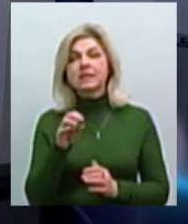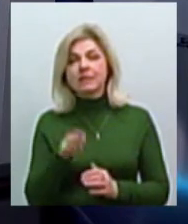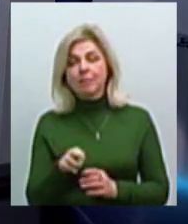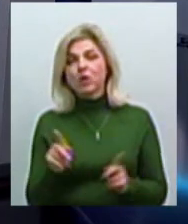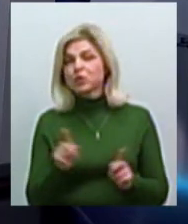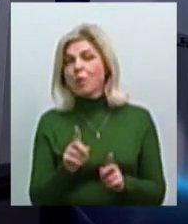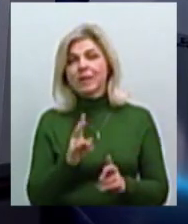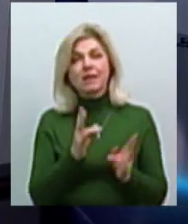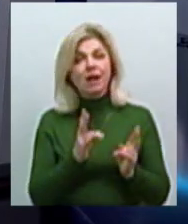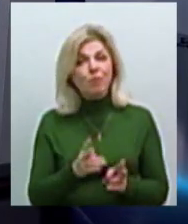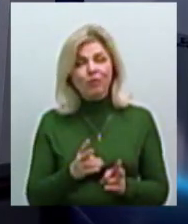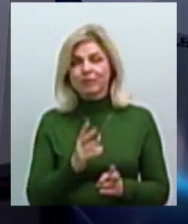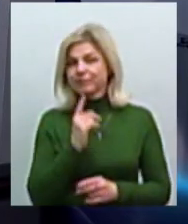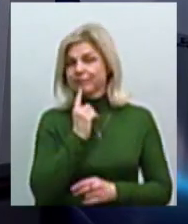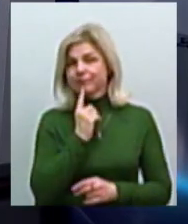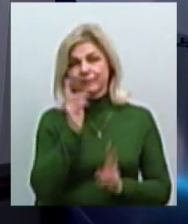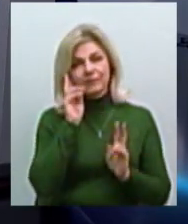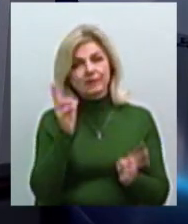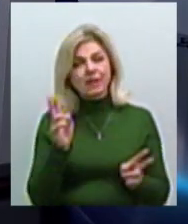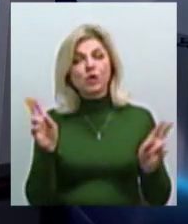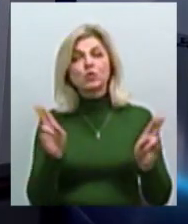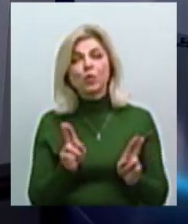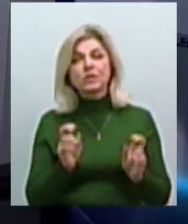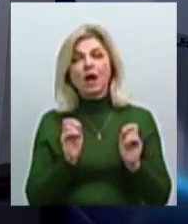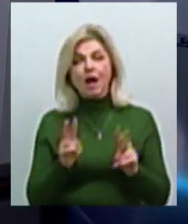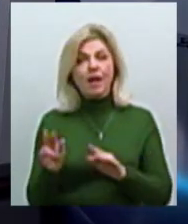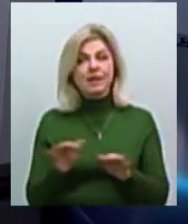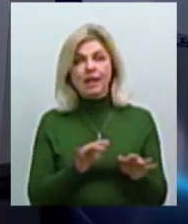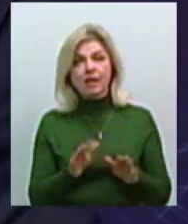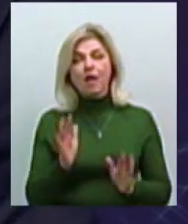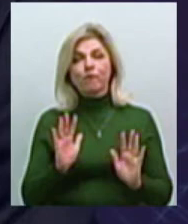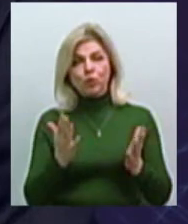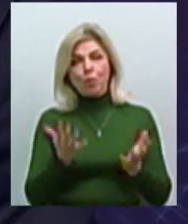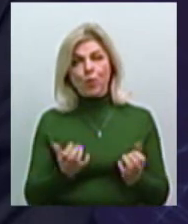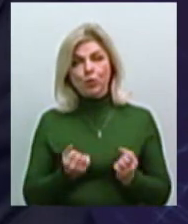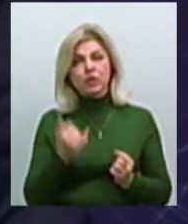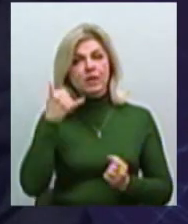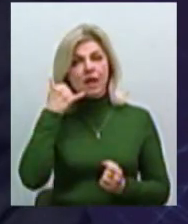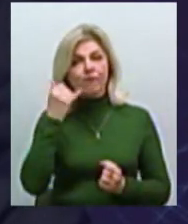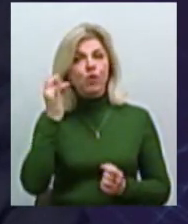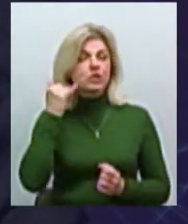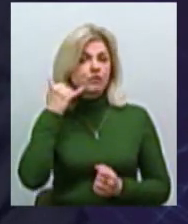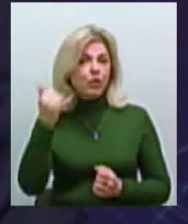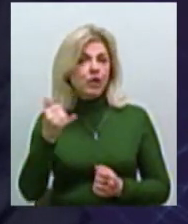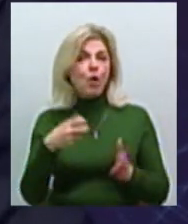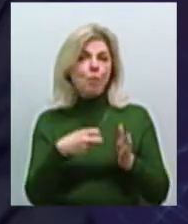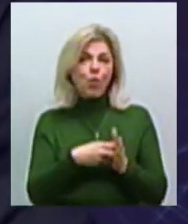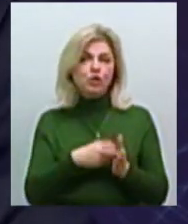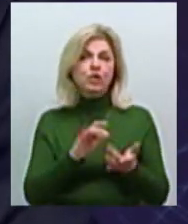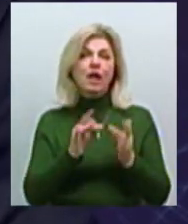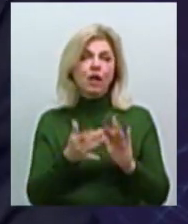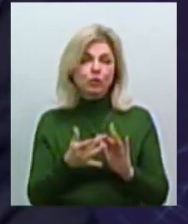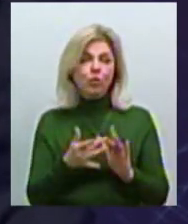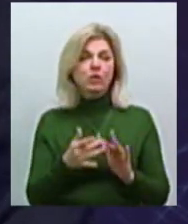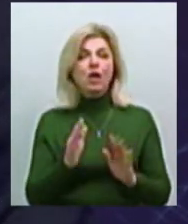не знаю, але механізм, інструкція, як діяти у разі отримання телефонних дзвінків по почті, електронних